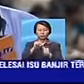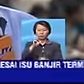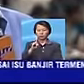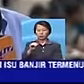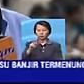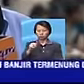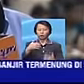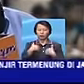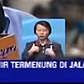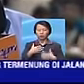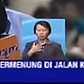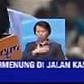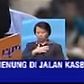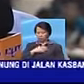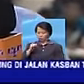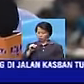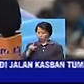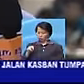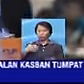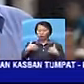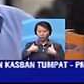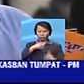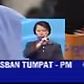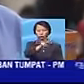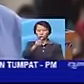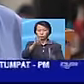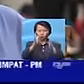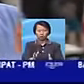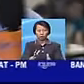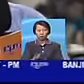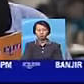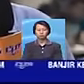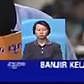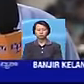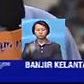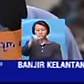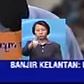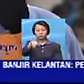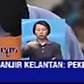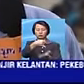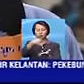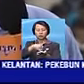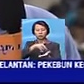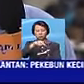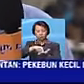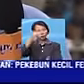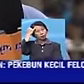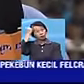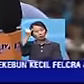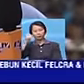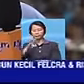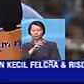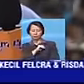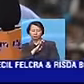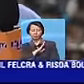dan di DUN saya ini seramai 22 orang. Ini ilham daripada Menteri Besar lah. Yang diilhamkan oleh Menteri Besar